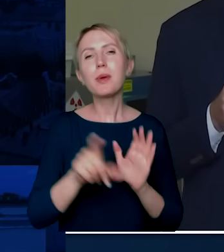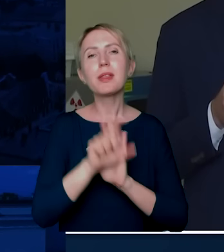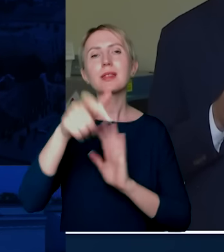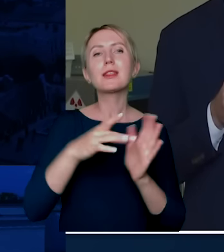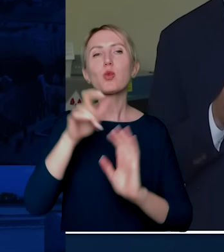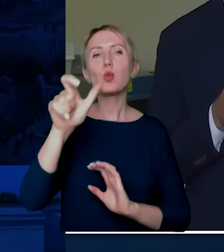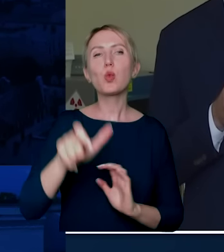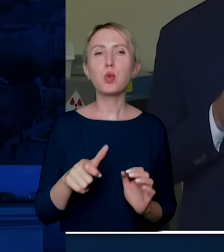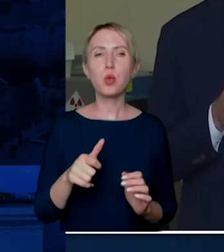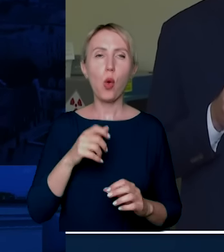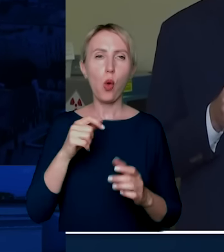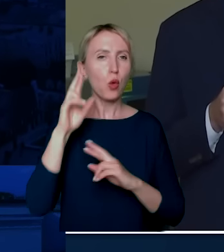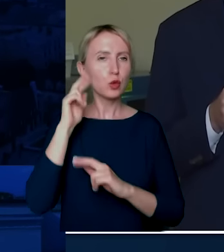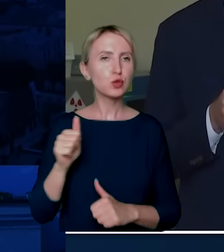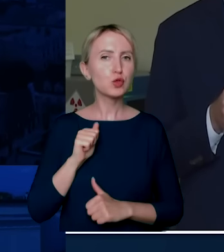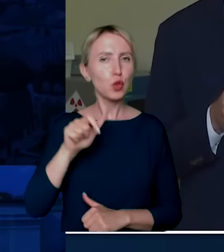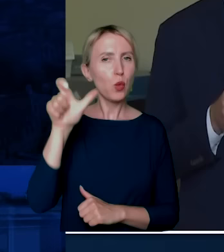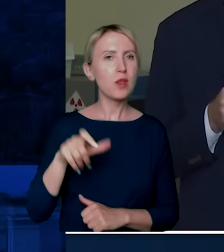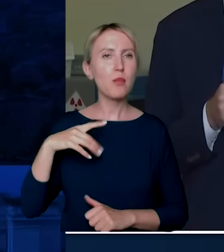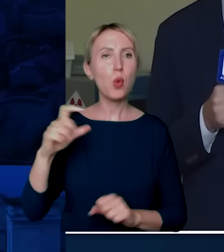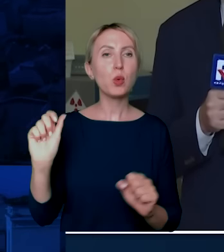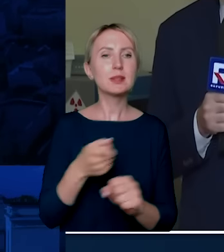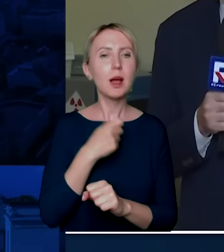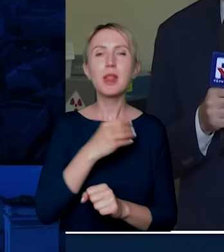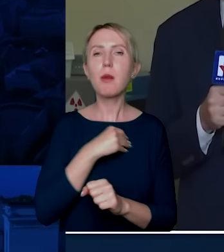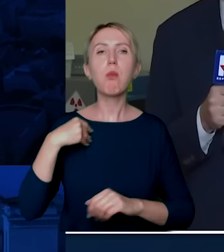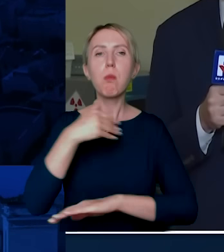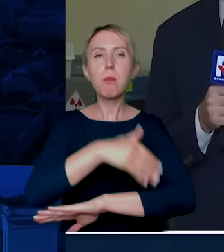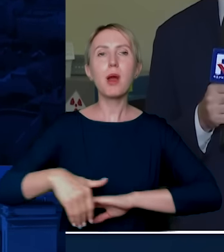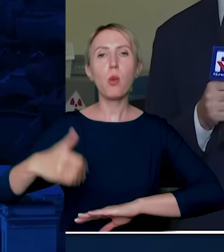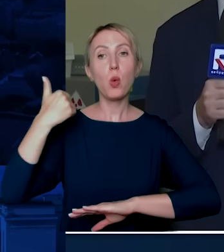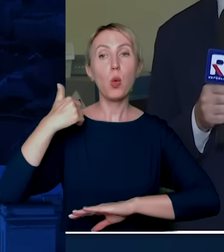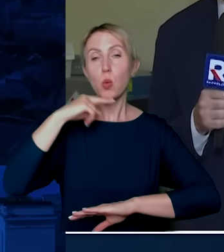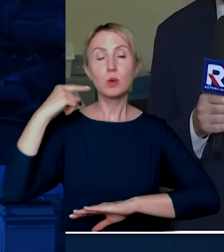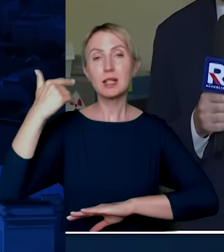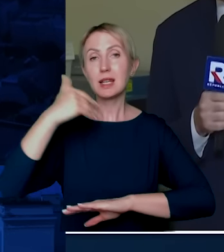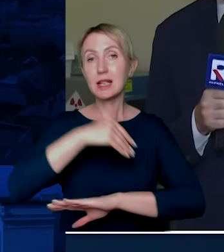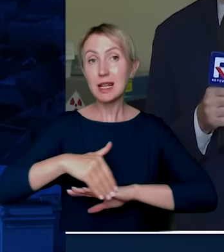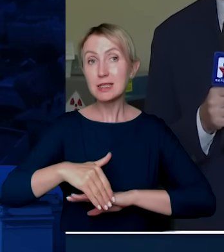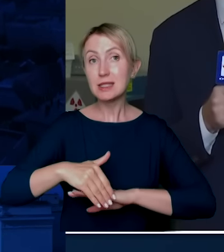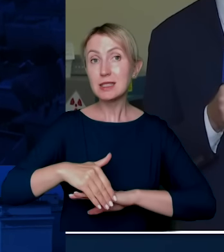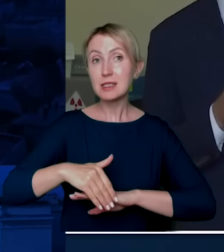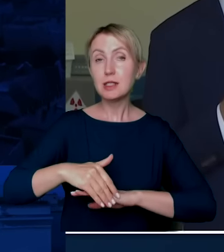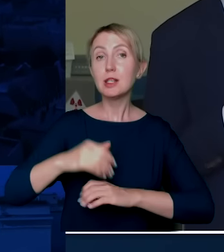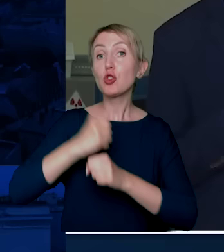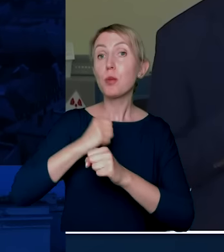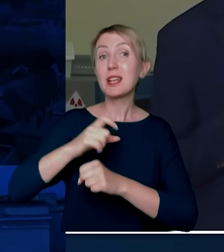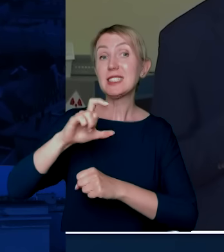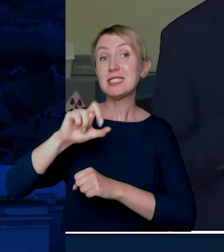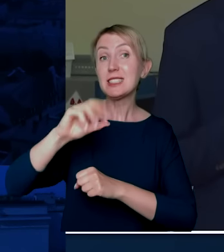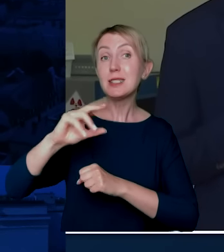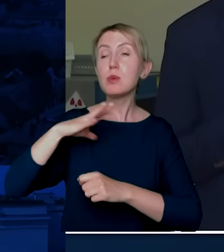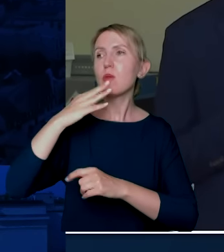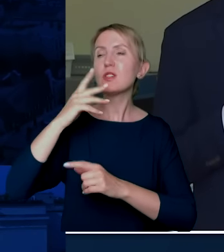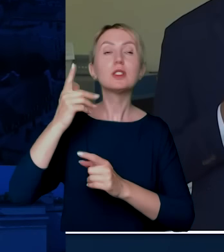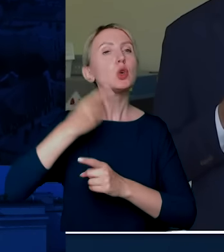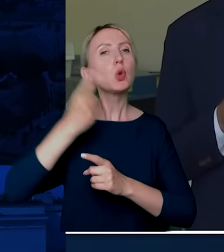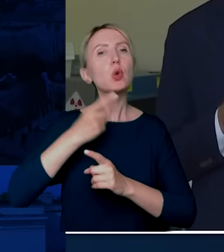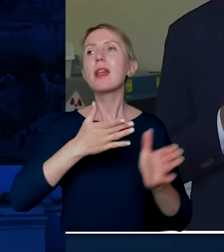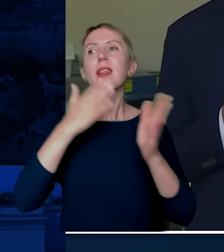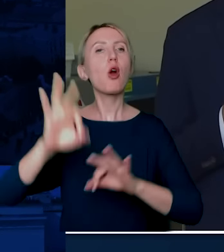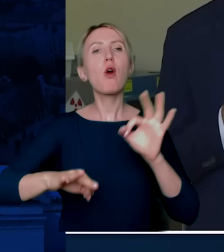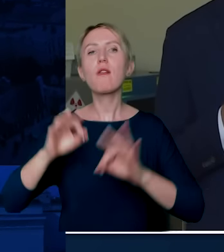o żołnierza, który został zamordowany na polsko-białoruskiej granicy, wówczas pracownicy CIR-u grozili mi, że na następną konferencję nie zostanę